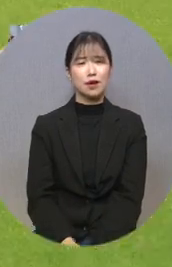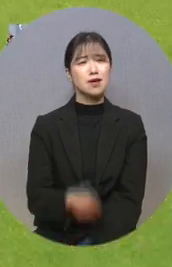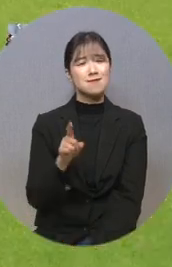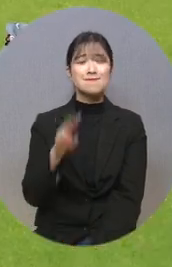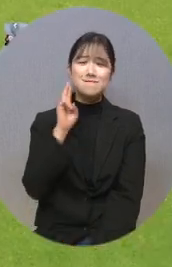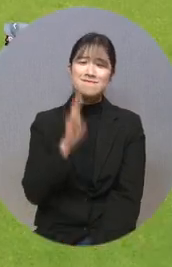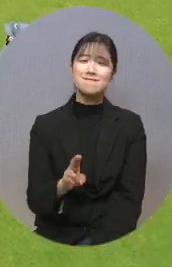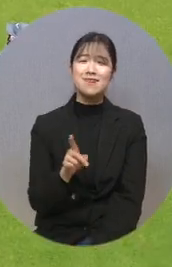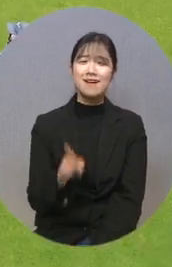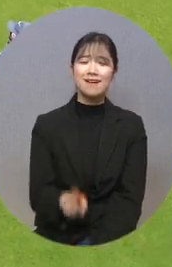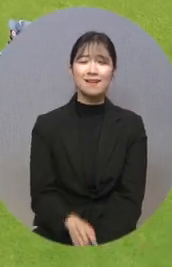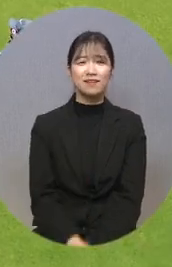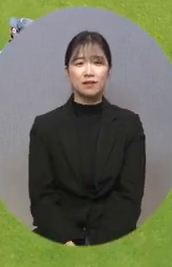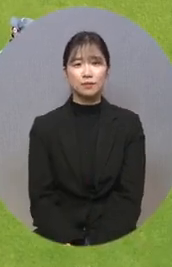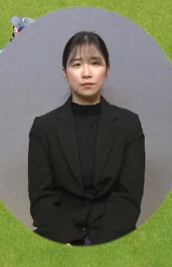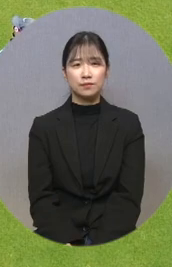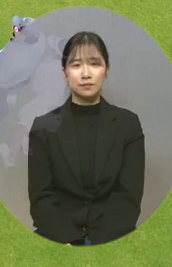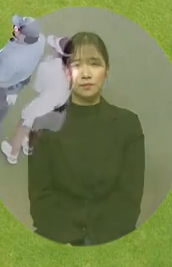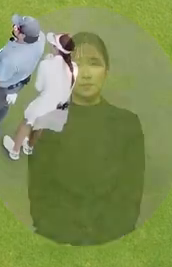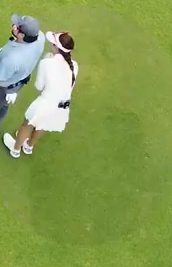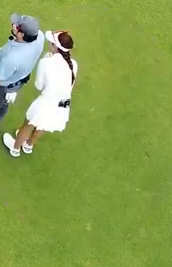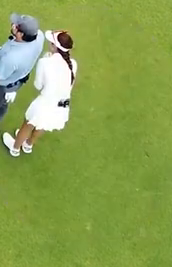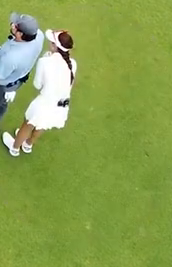양. 비 오면, 양.